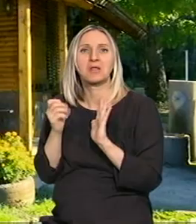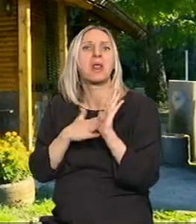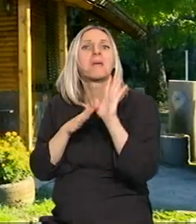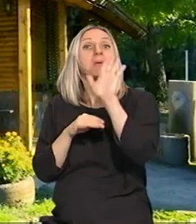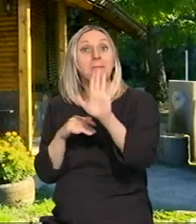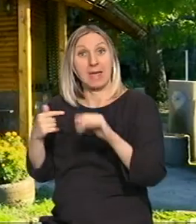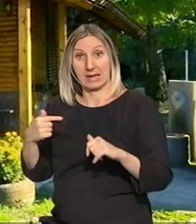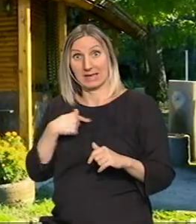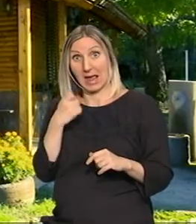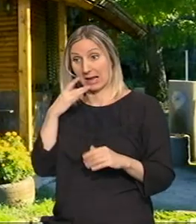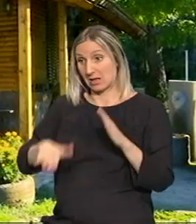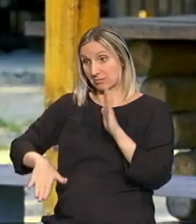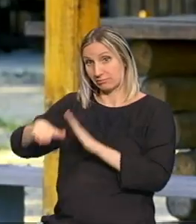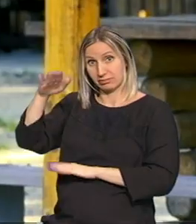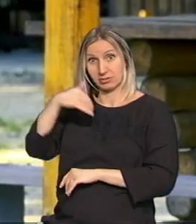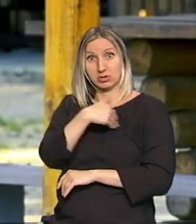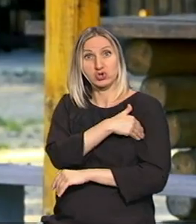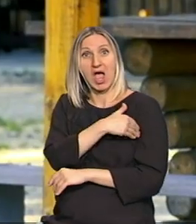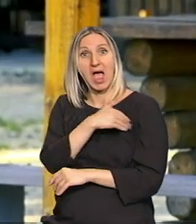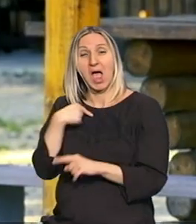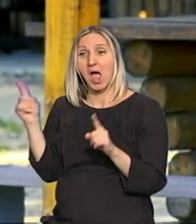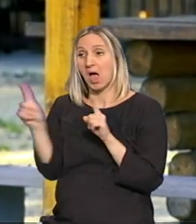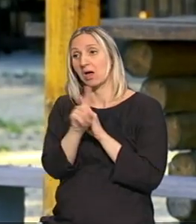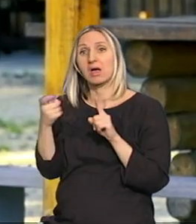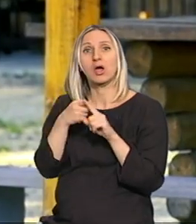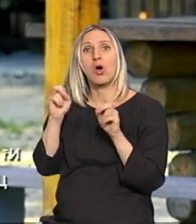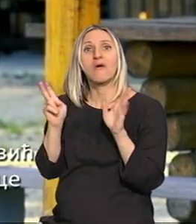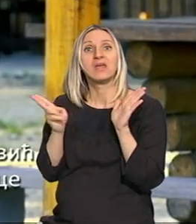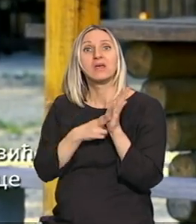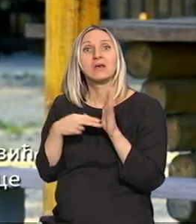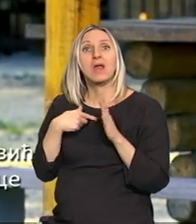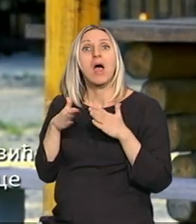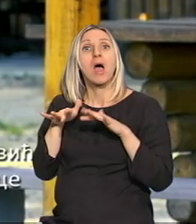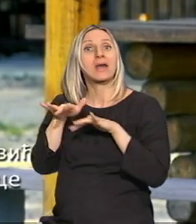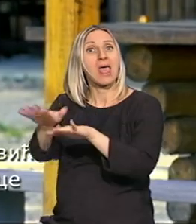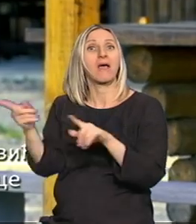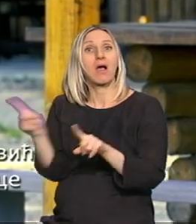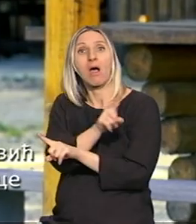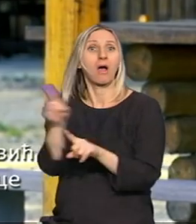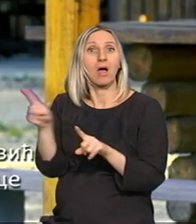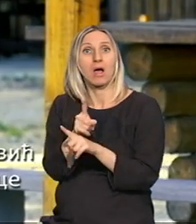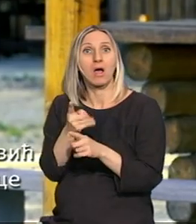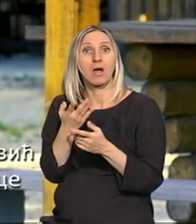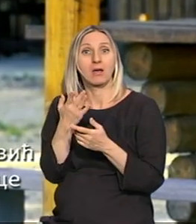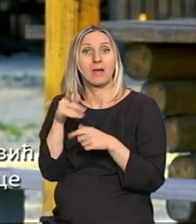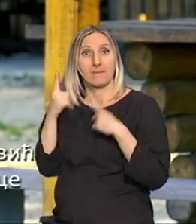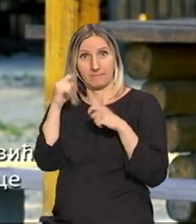putovao s Kelom, ja sam kovinski đak. Išao sam u Kovinsku gimnaziju i putovao sam svakog dana